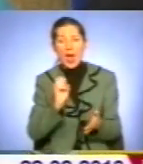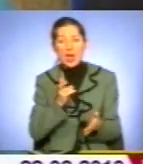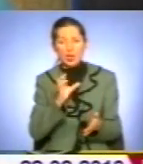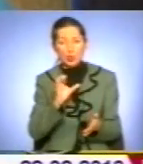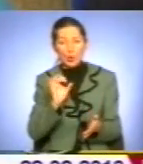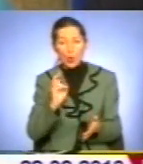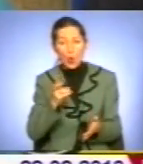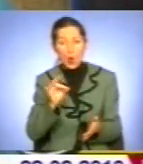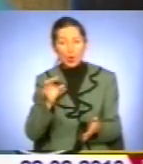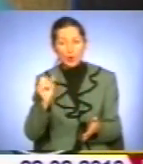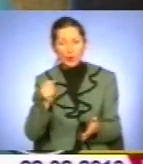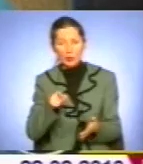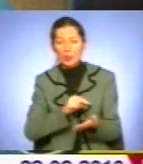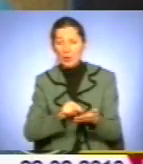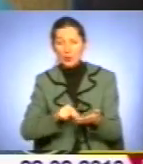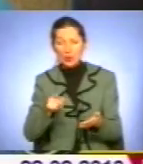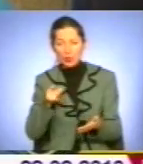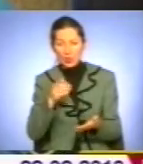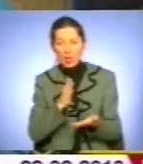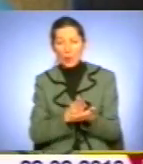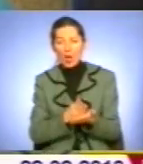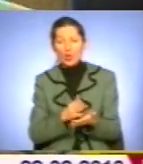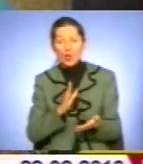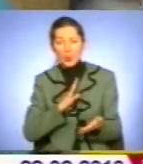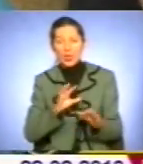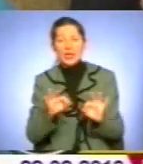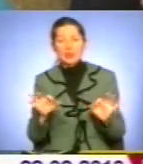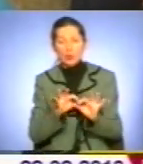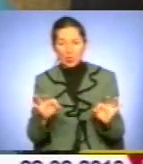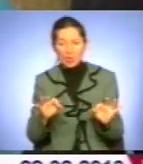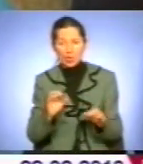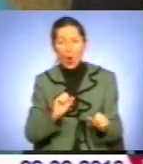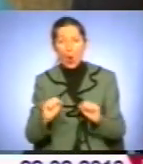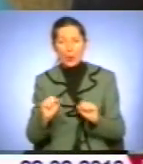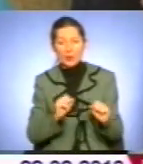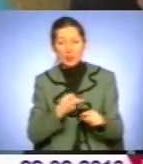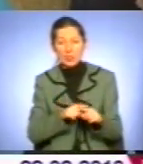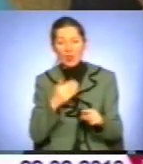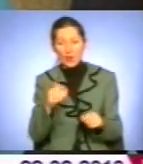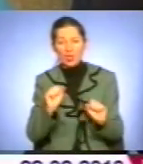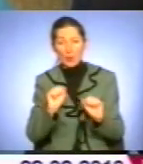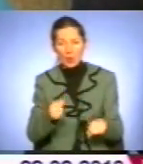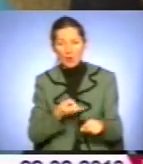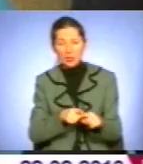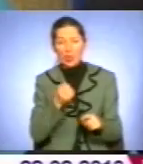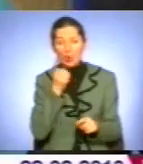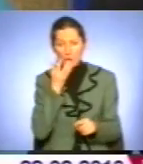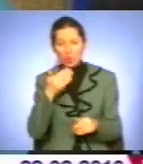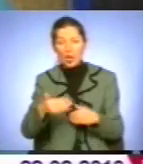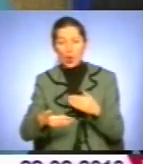вони мають пройти інструктаж в управлінні. Це ваше право і, в принципі, це хороший